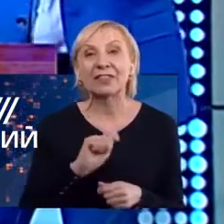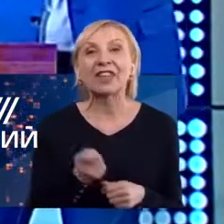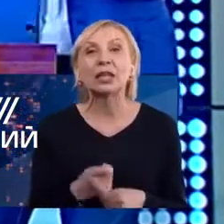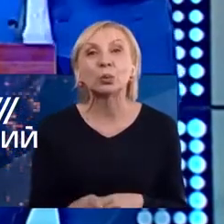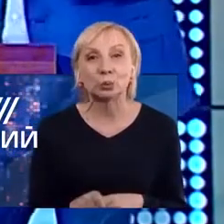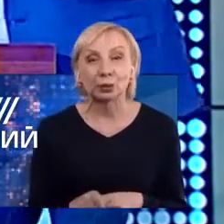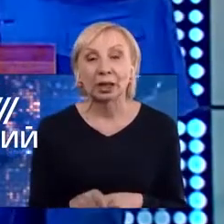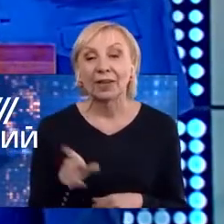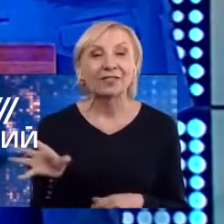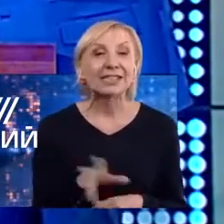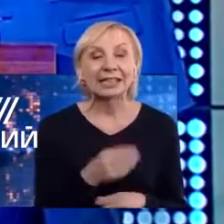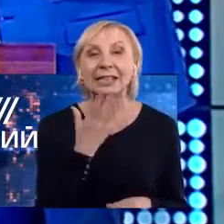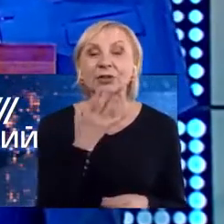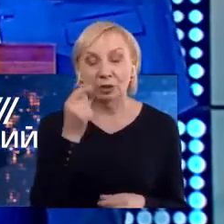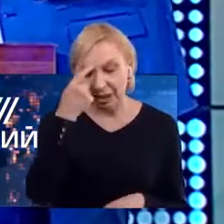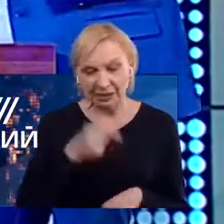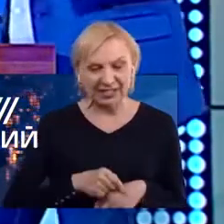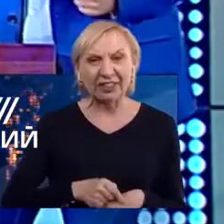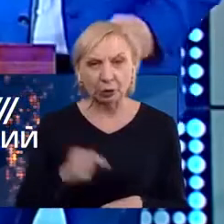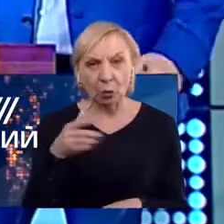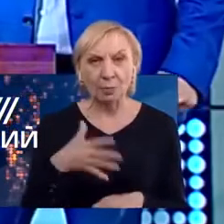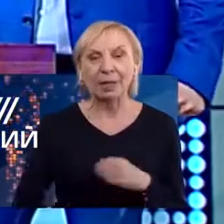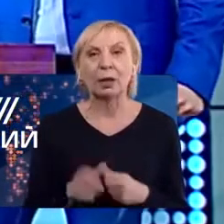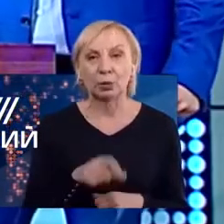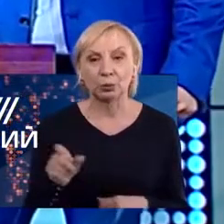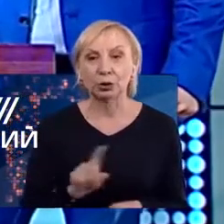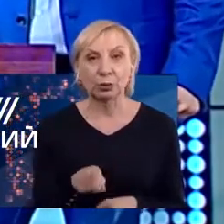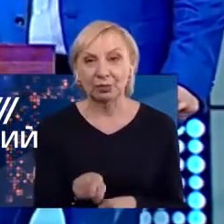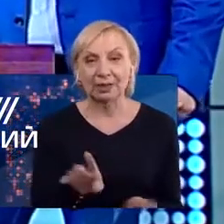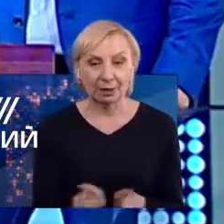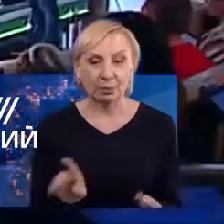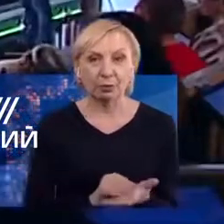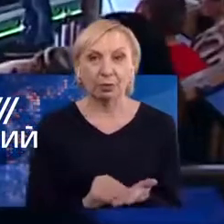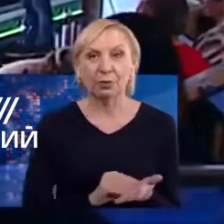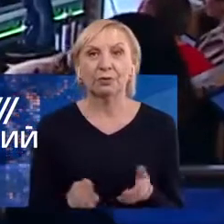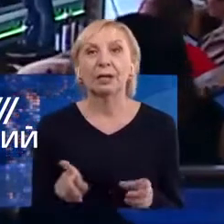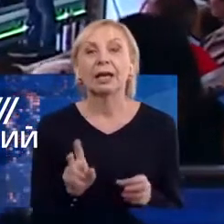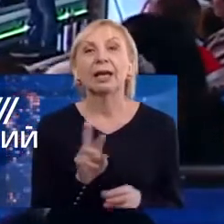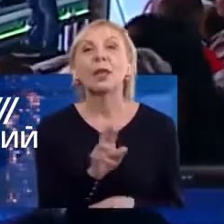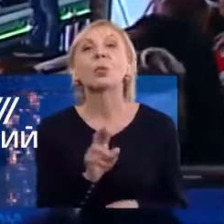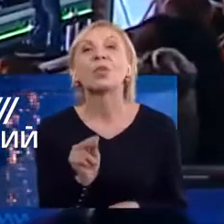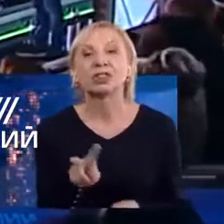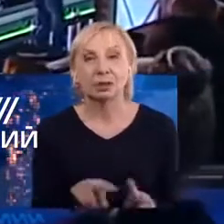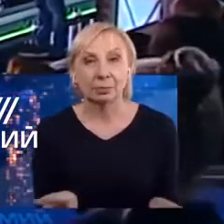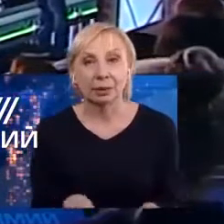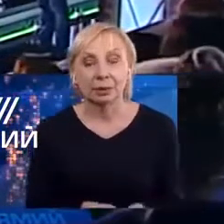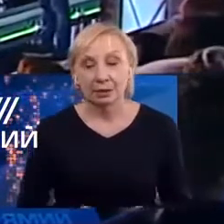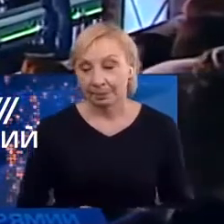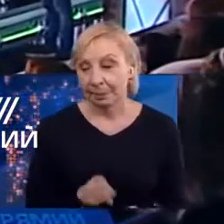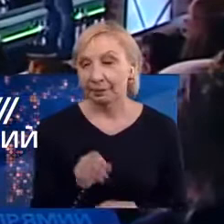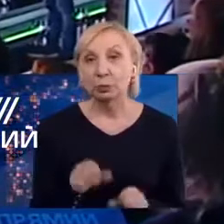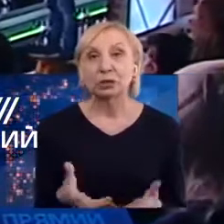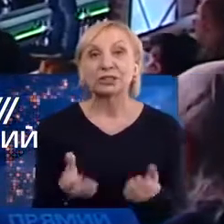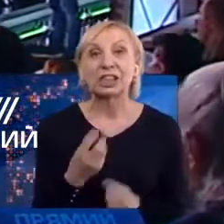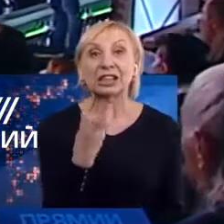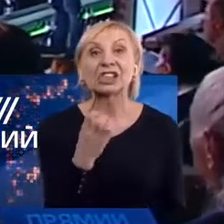є всі національно свідомі люди. І щоб він не наступав на ті самі граблі, які наступав Янукович. Якщо хоче, він може взяти